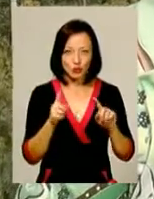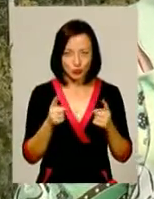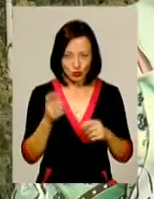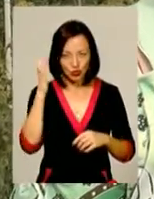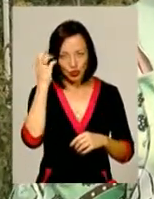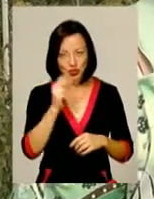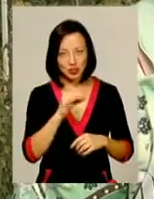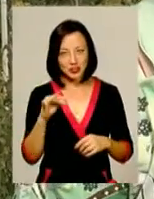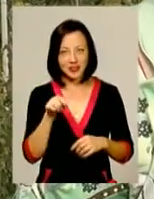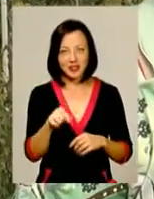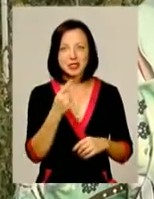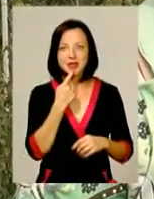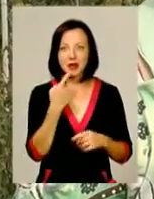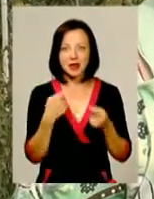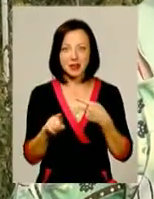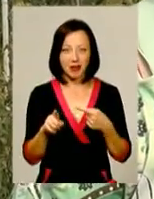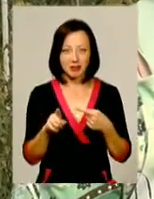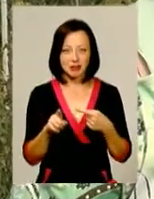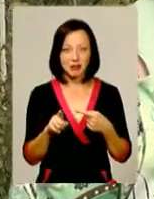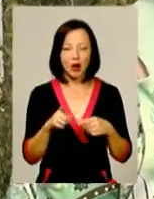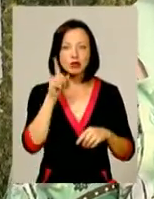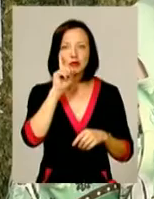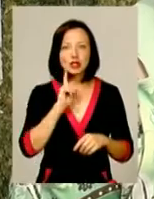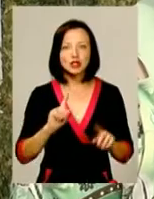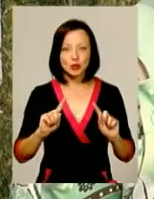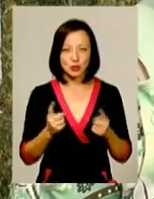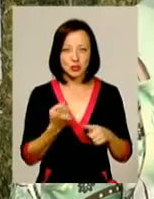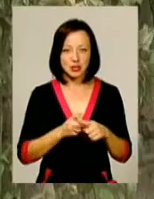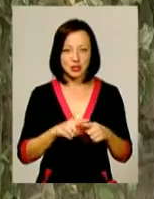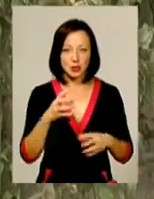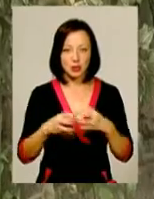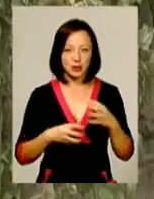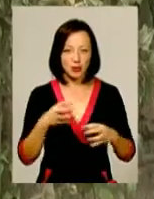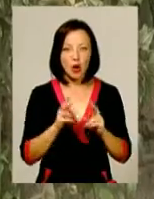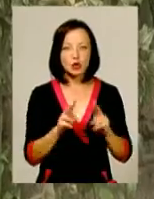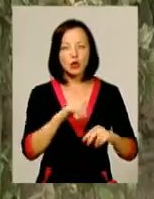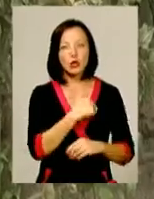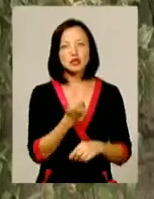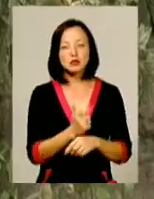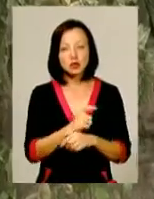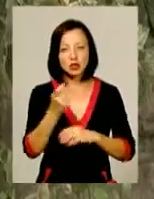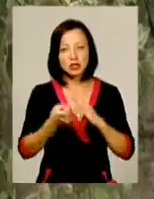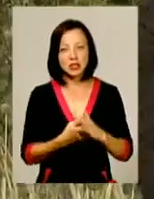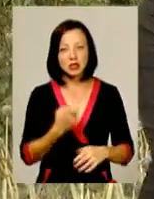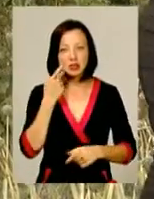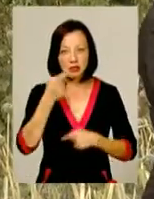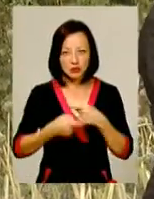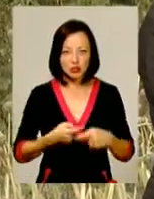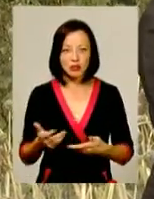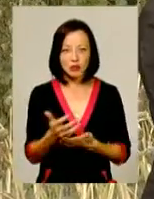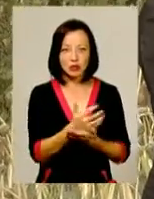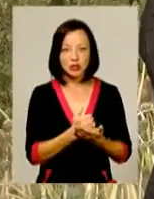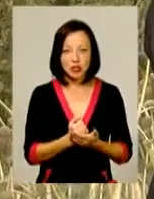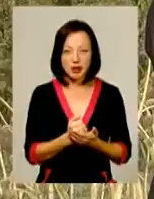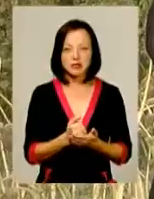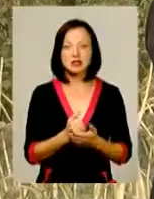вони чорні, чи тому, що в них смак інакший? Вони дуже смачні, ці помідори. А хто хоче більше дізнатися про завжди врожайне